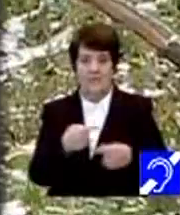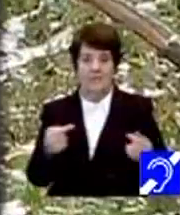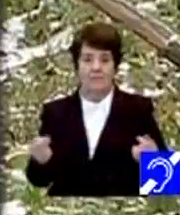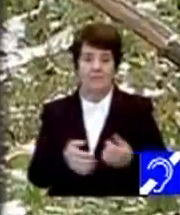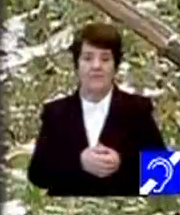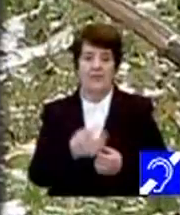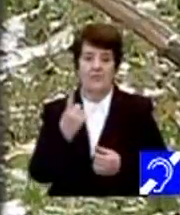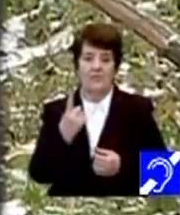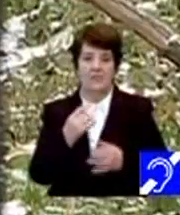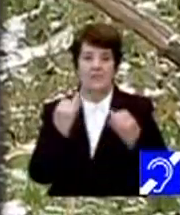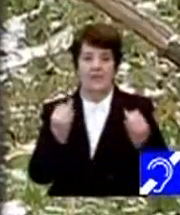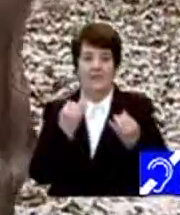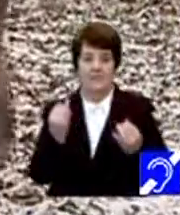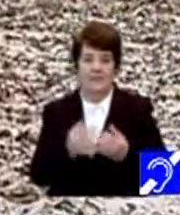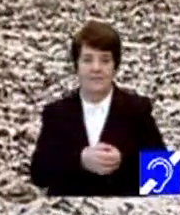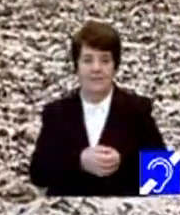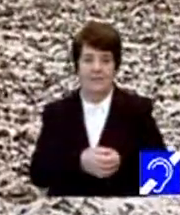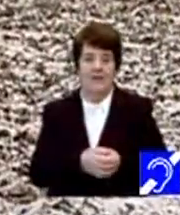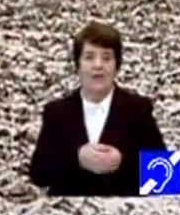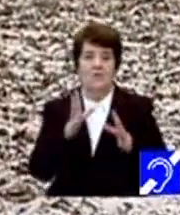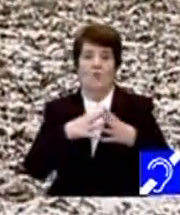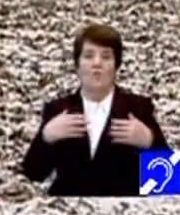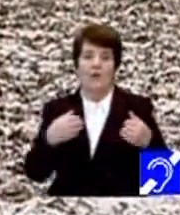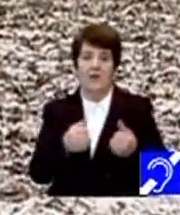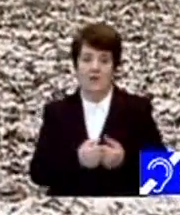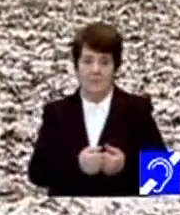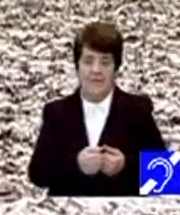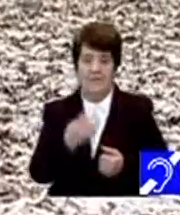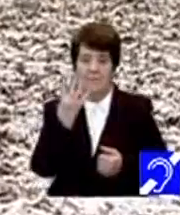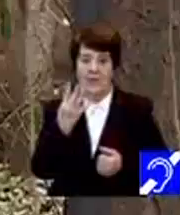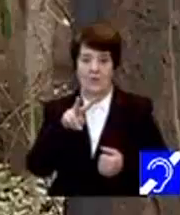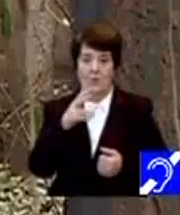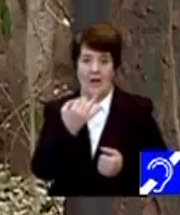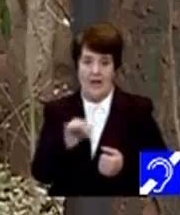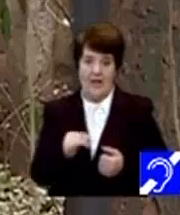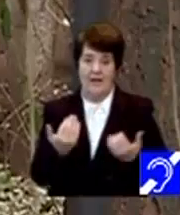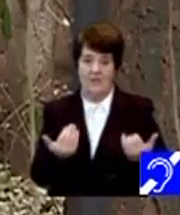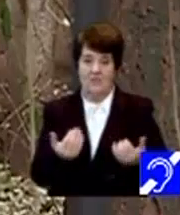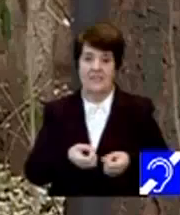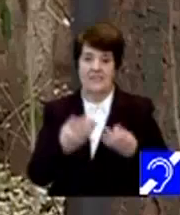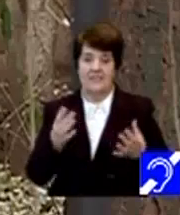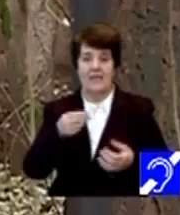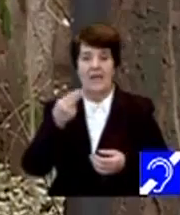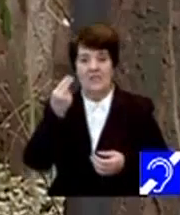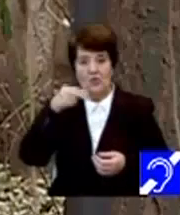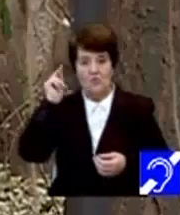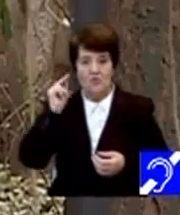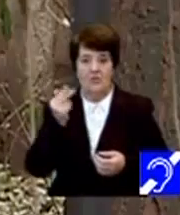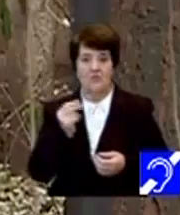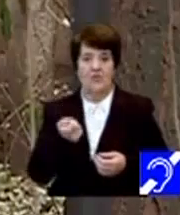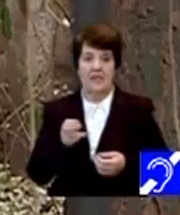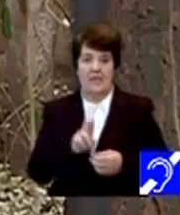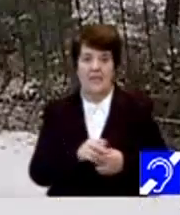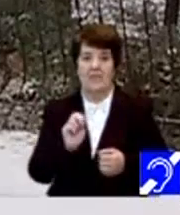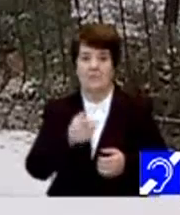feline și o specie foarte interesantă de jder. Și o familie formată din 4 lei va ajunge în aceste zile din Cehia. Cei